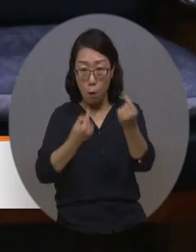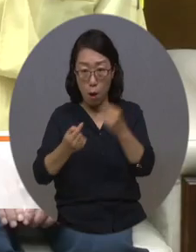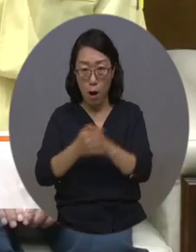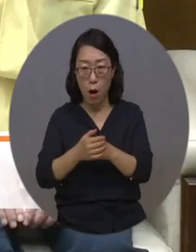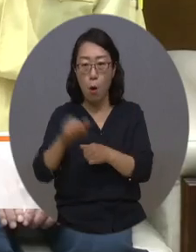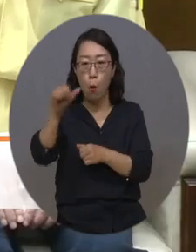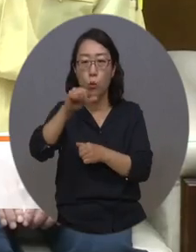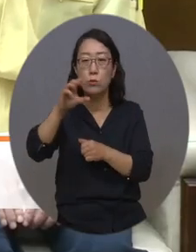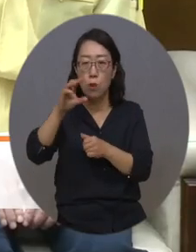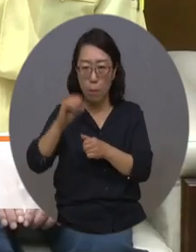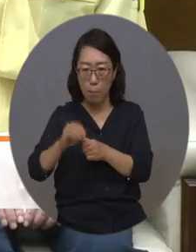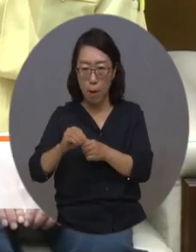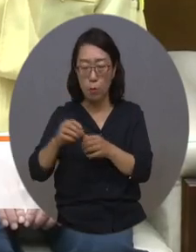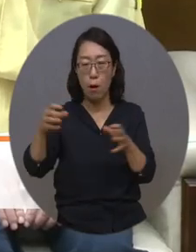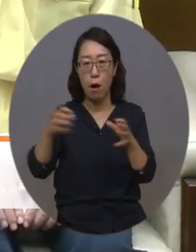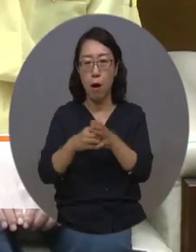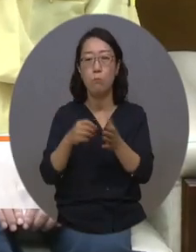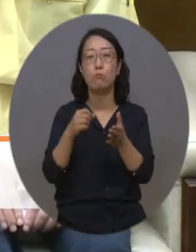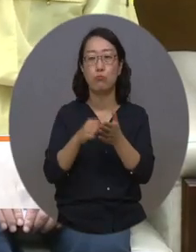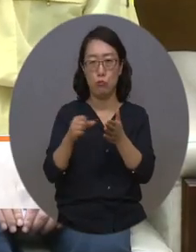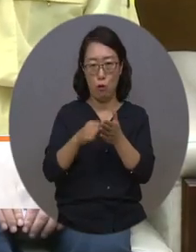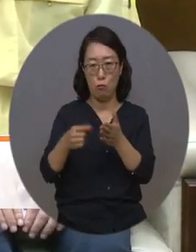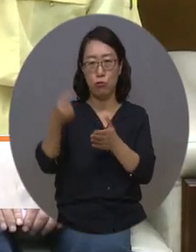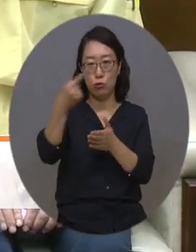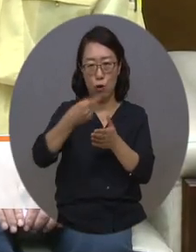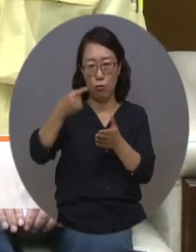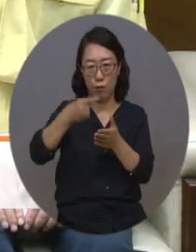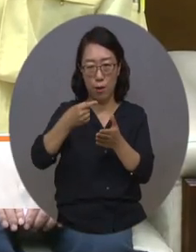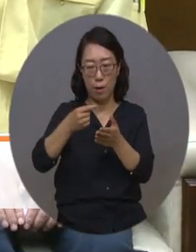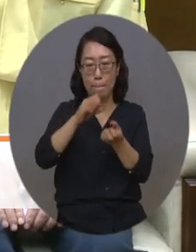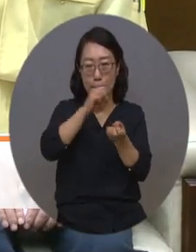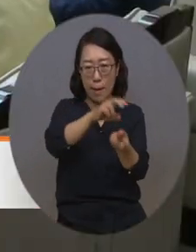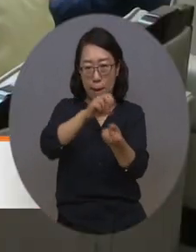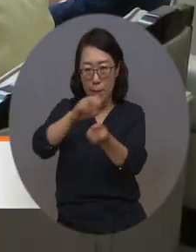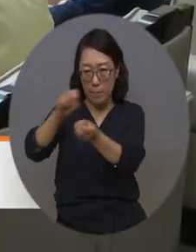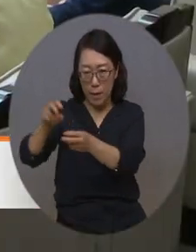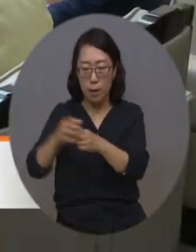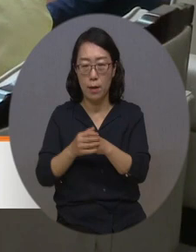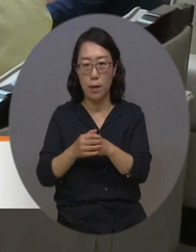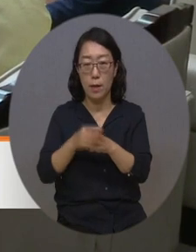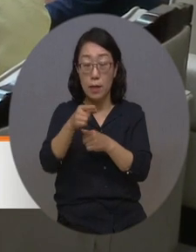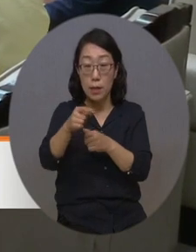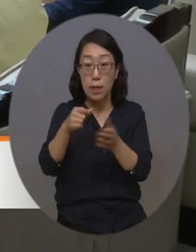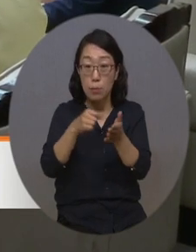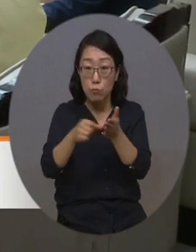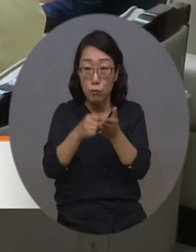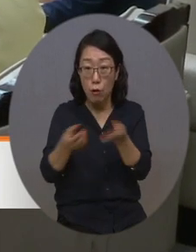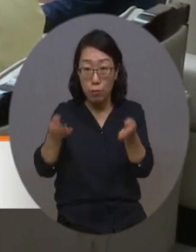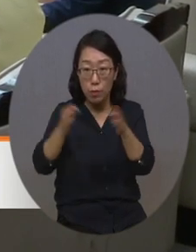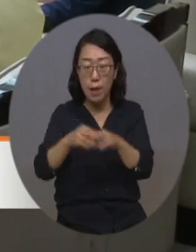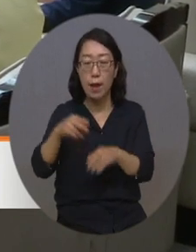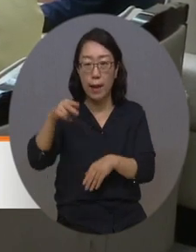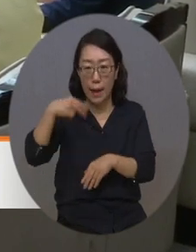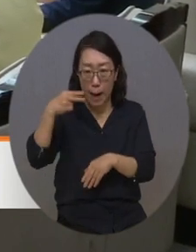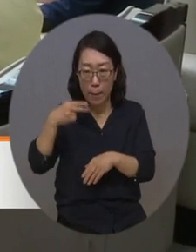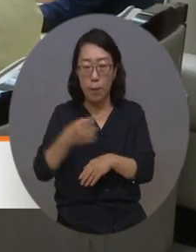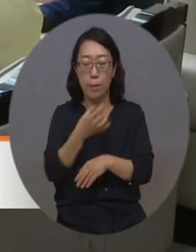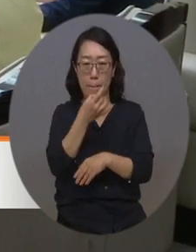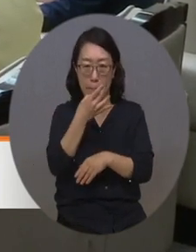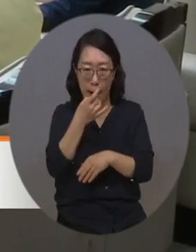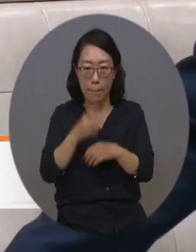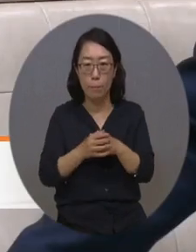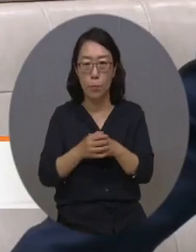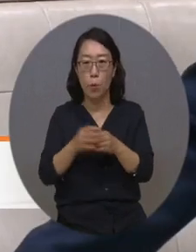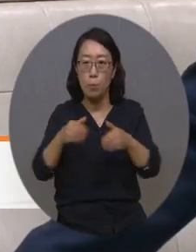상당의 사랑 꾸러미 천상 자가 전달했습니다 이번 사랑 꾸러미는 라면과 즉석밥 위생